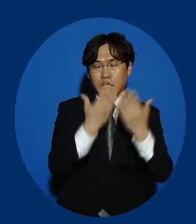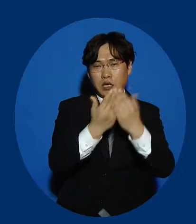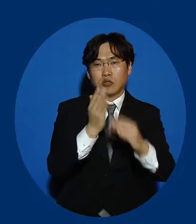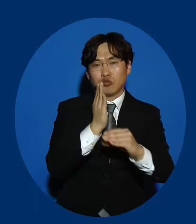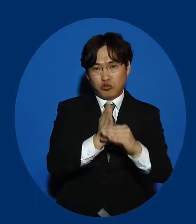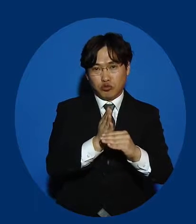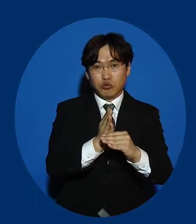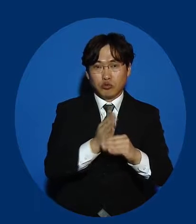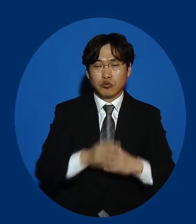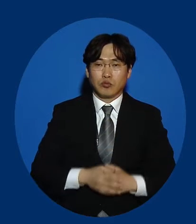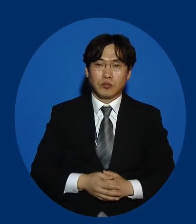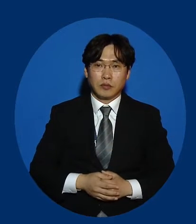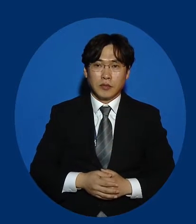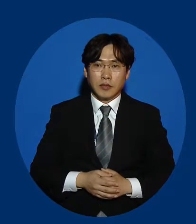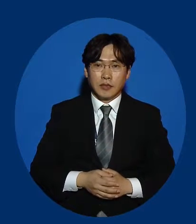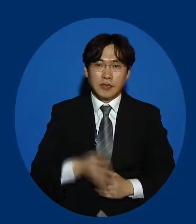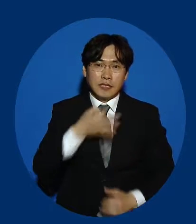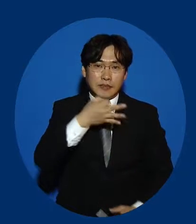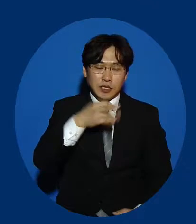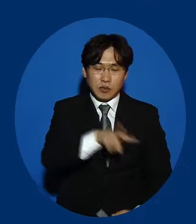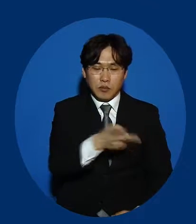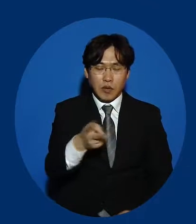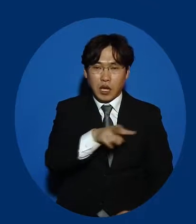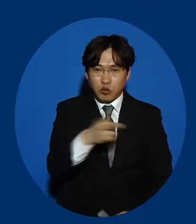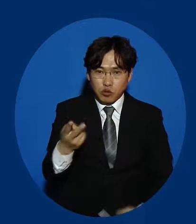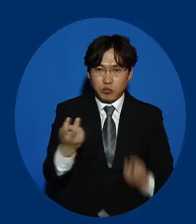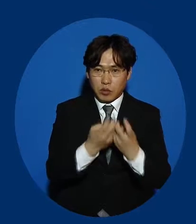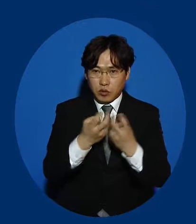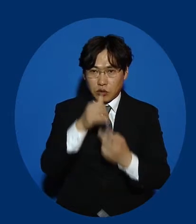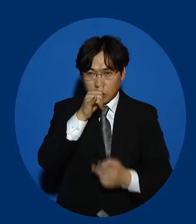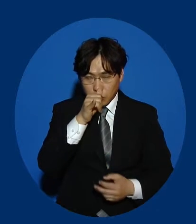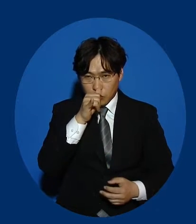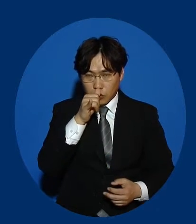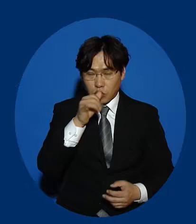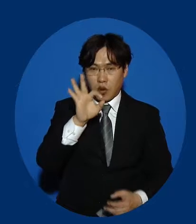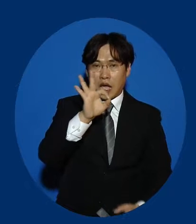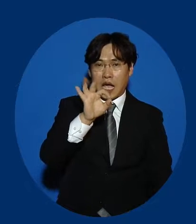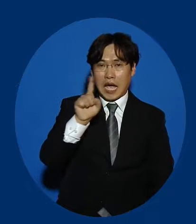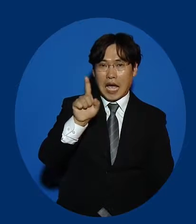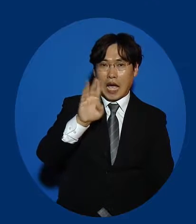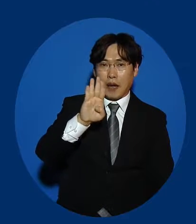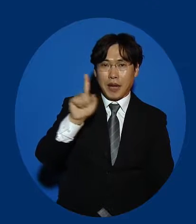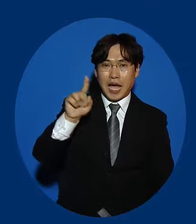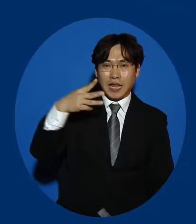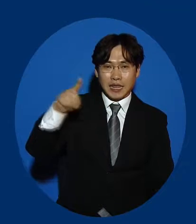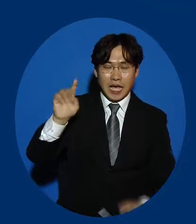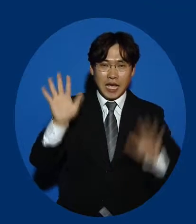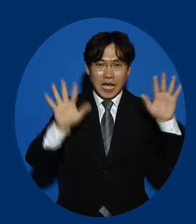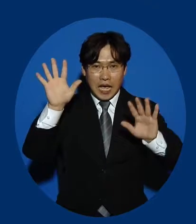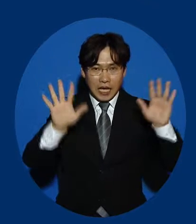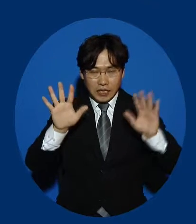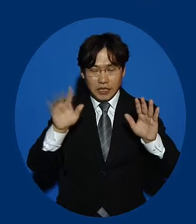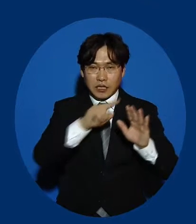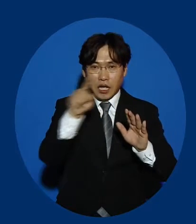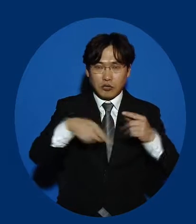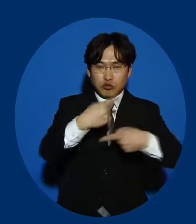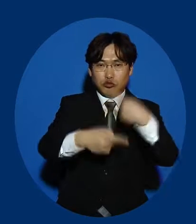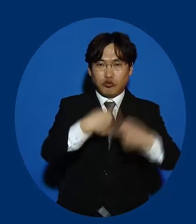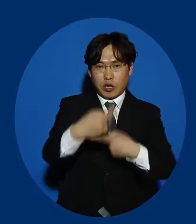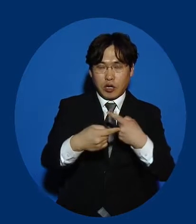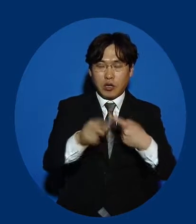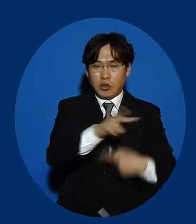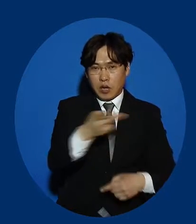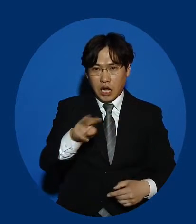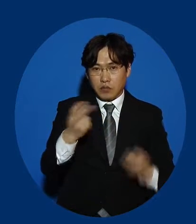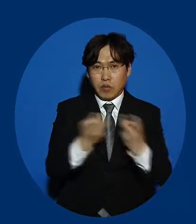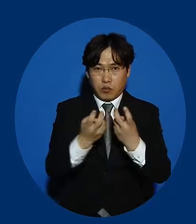나오고 뭐 음성으로 전환되는 프로그램도 많고 아바타를 활용한 것도 있고, 이거 증강현실을 시각이나 청각